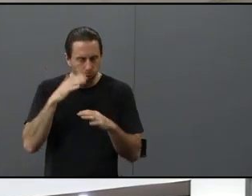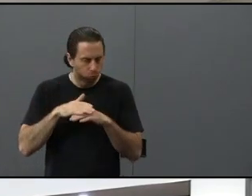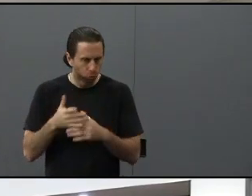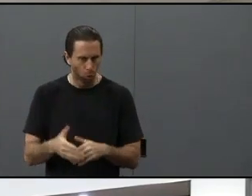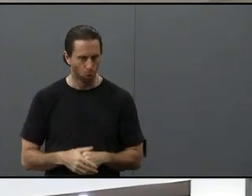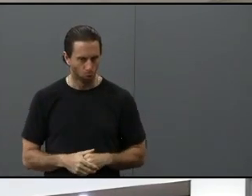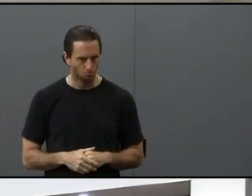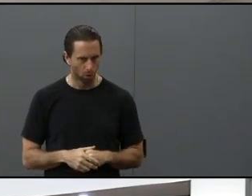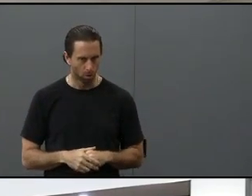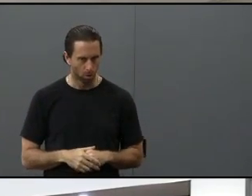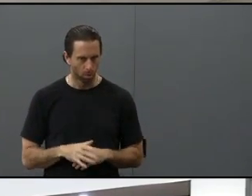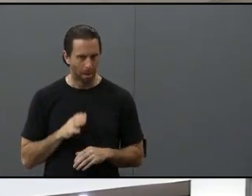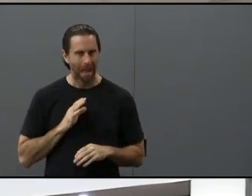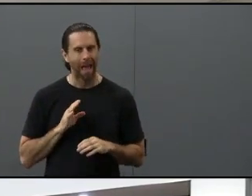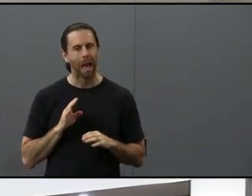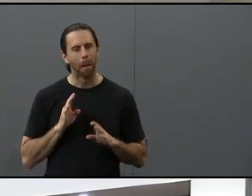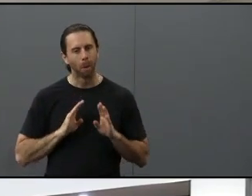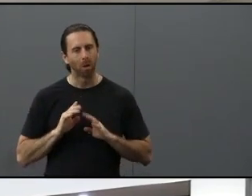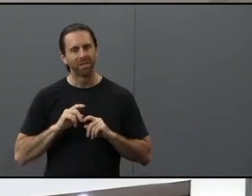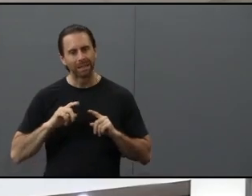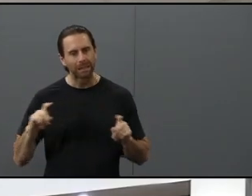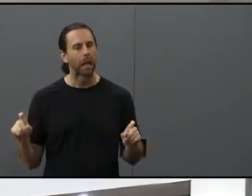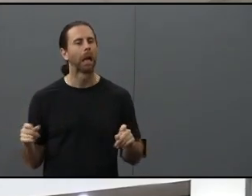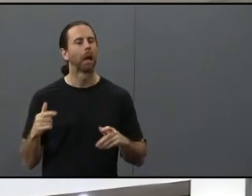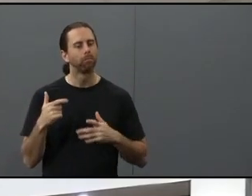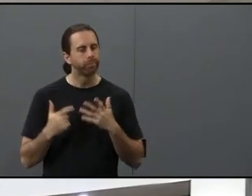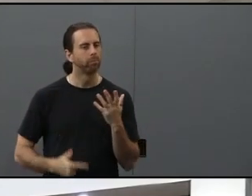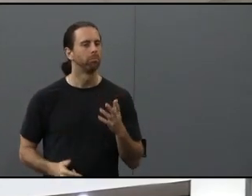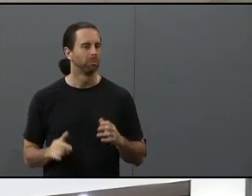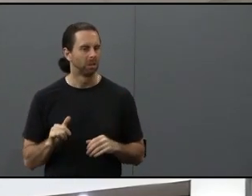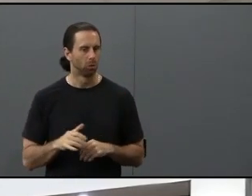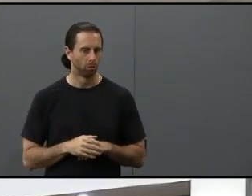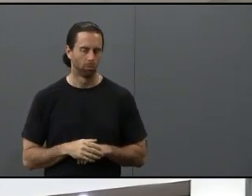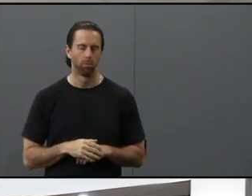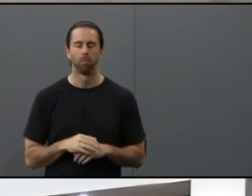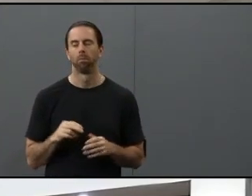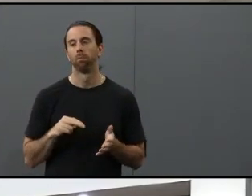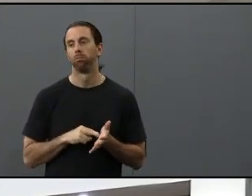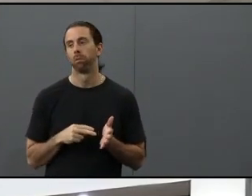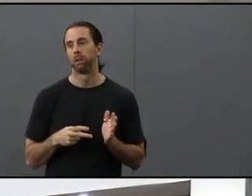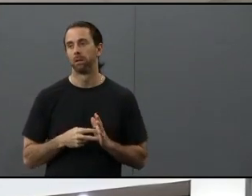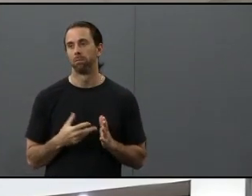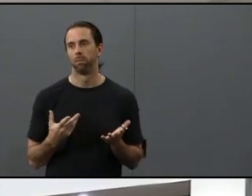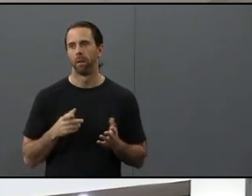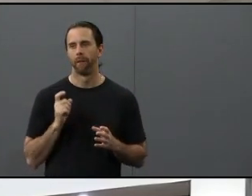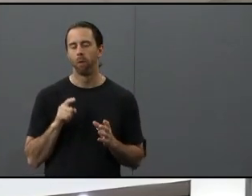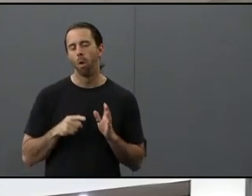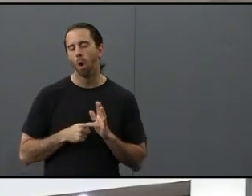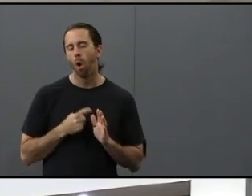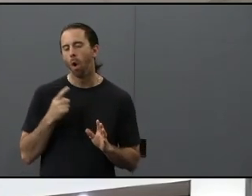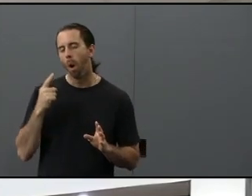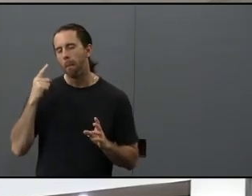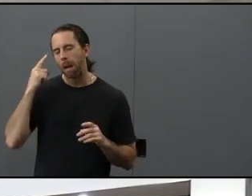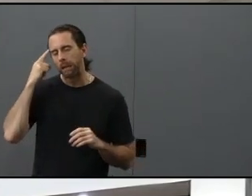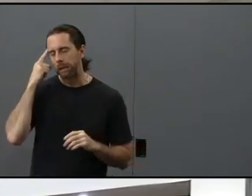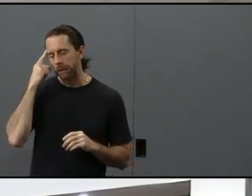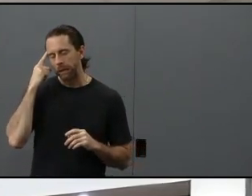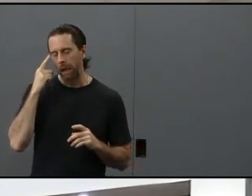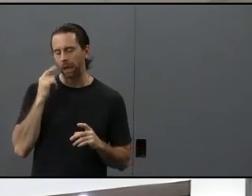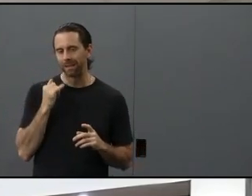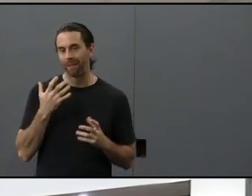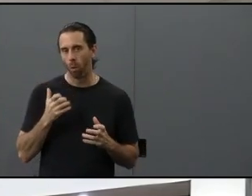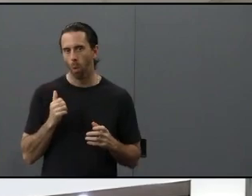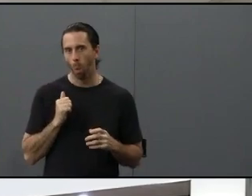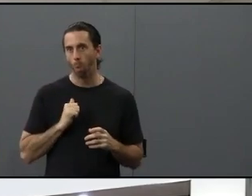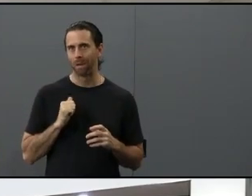mais la biodiversité puis et cetera donc euh je pense qu'il faut il faut repenser si on veut oser